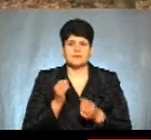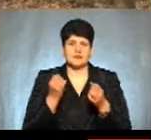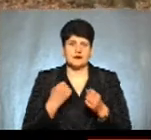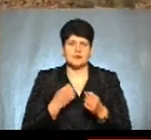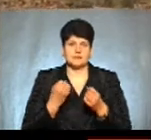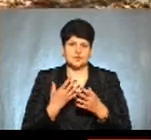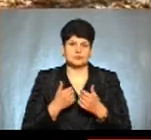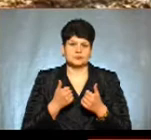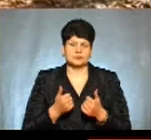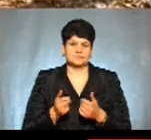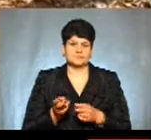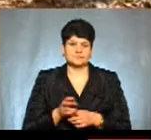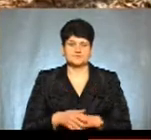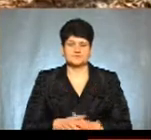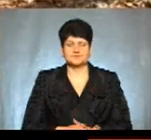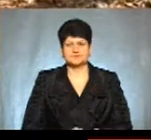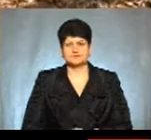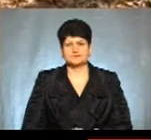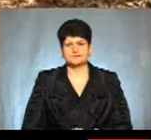Просто добре.